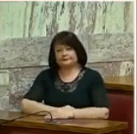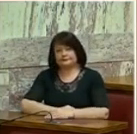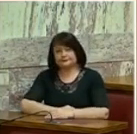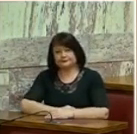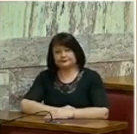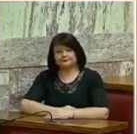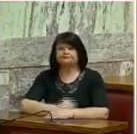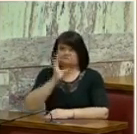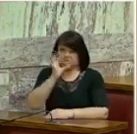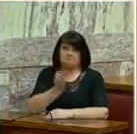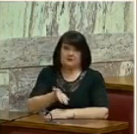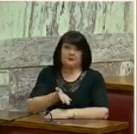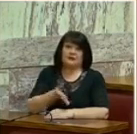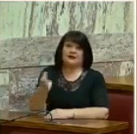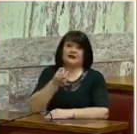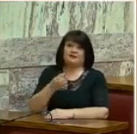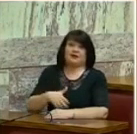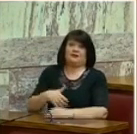Πράγματι, μίλησαν για παροδία.